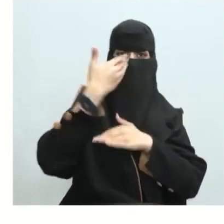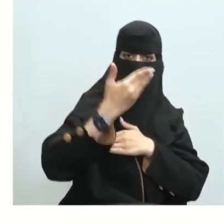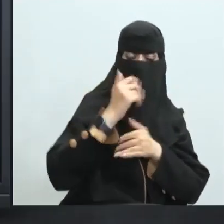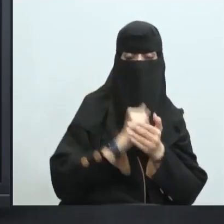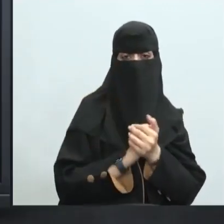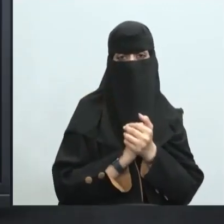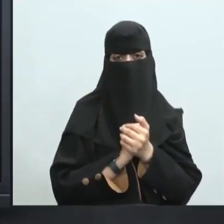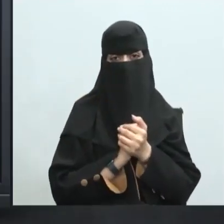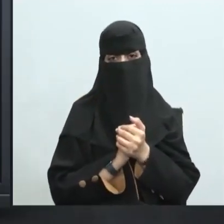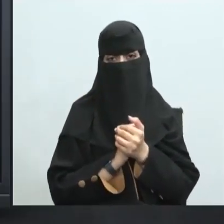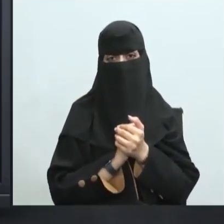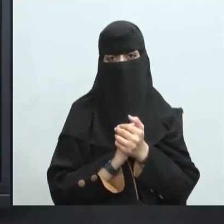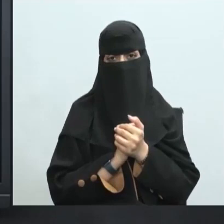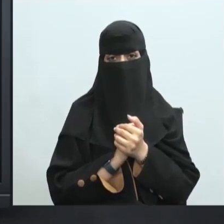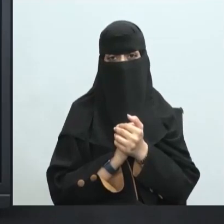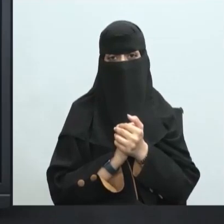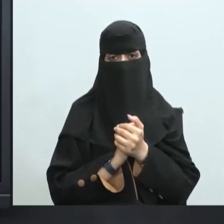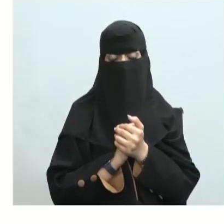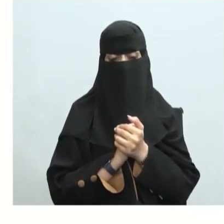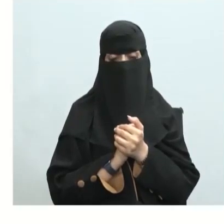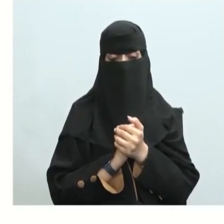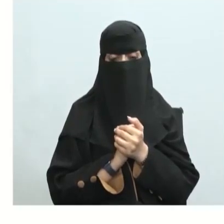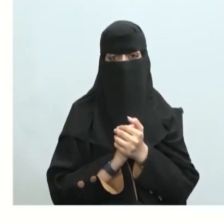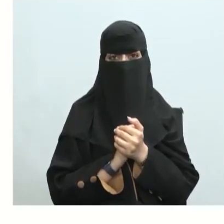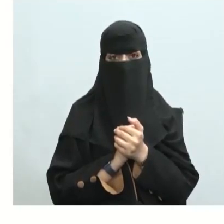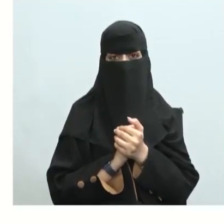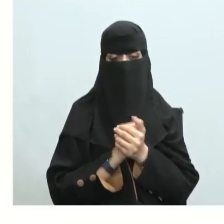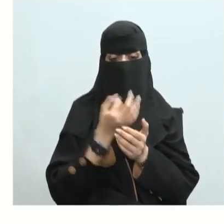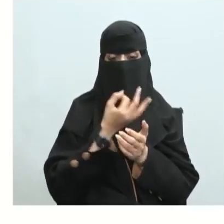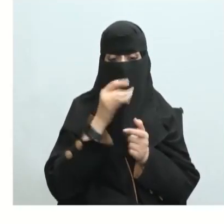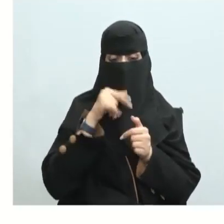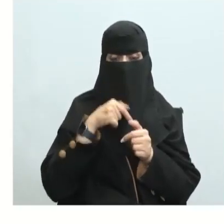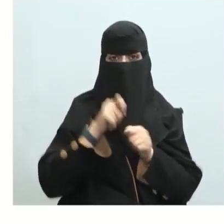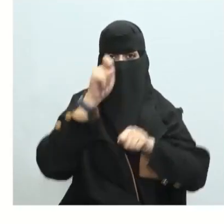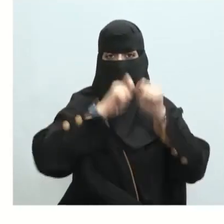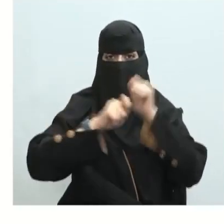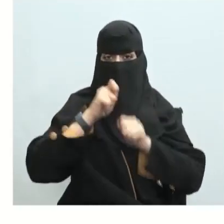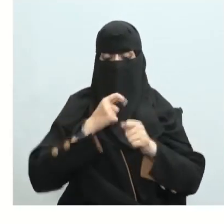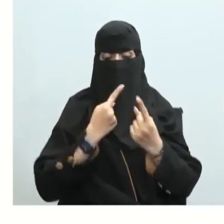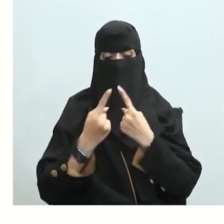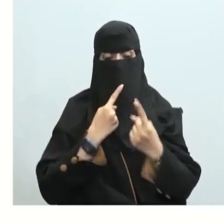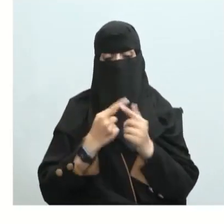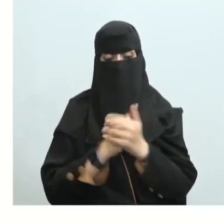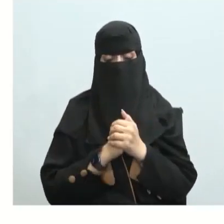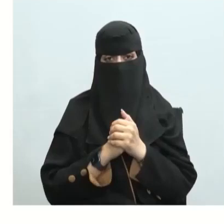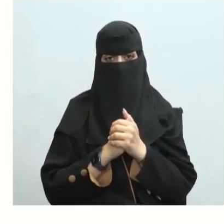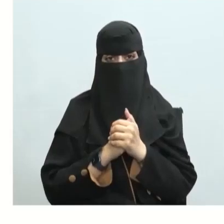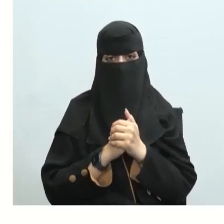يترتب عليها يعني هذه المشكله طيب لو قلت في الحلول التوصي التوصيات هنا استخدام